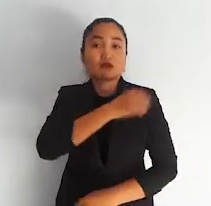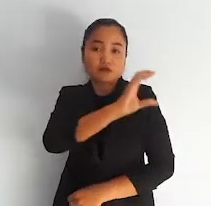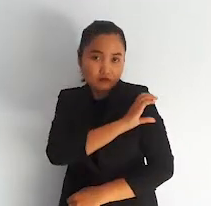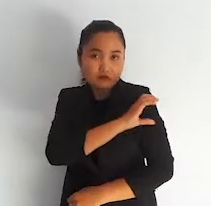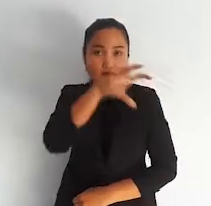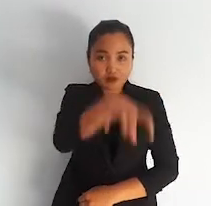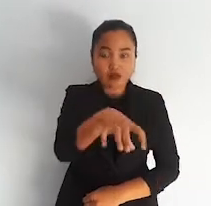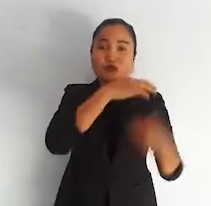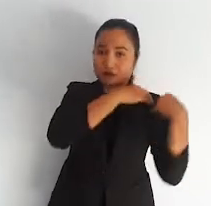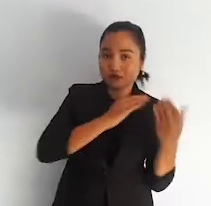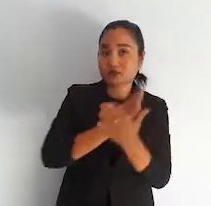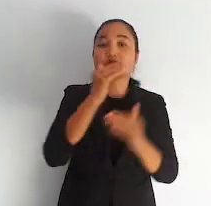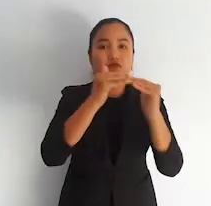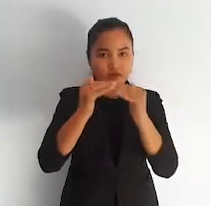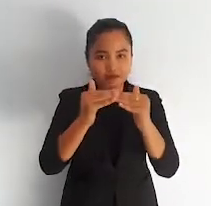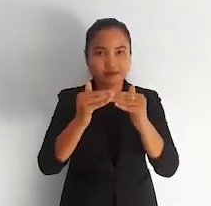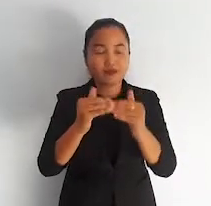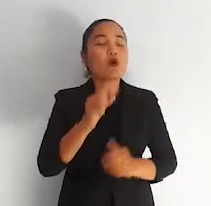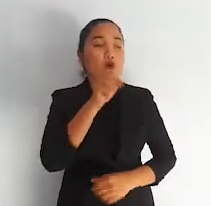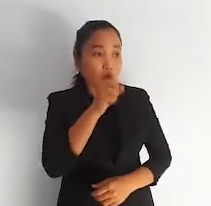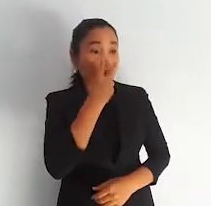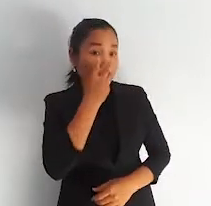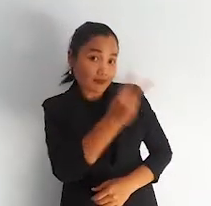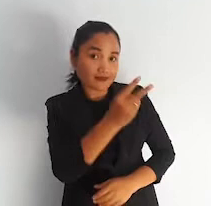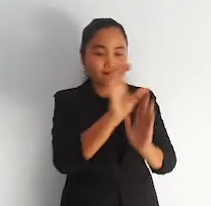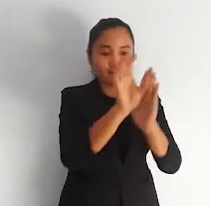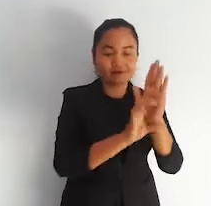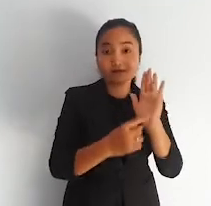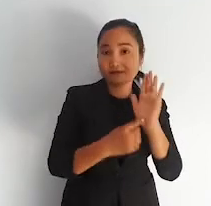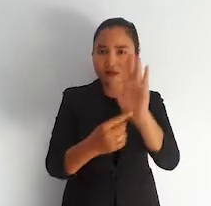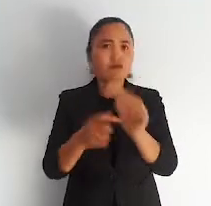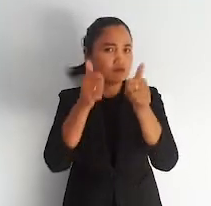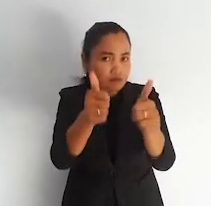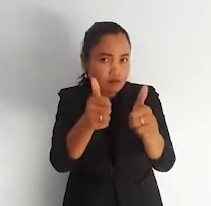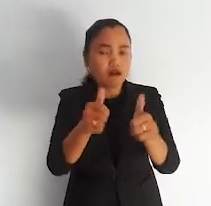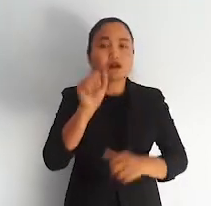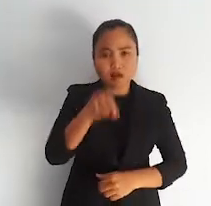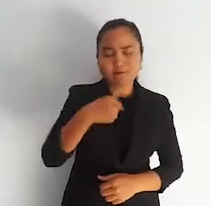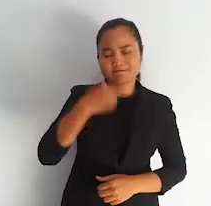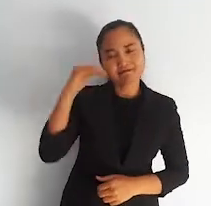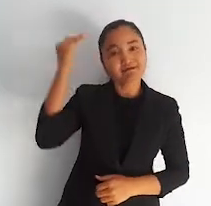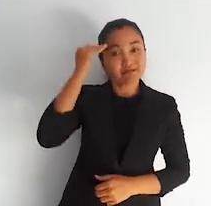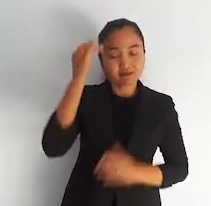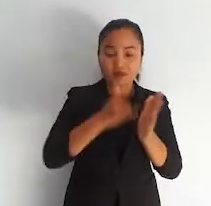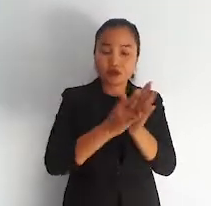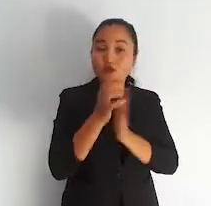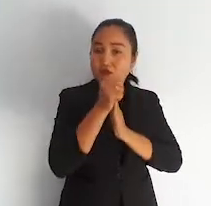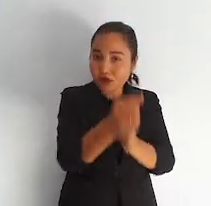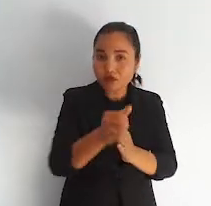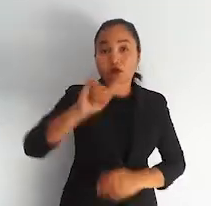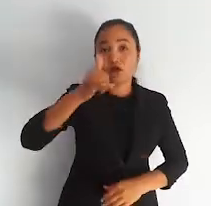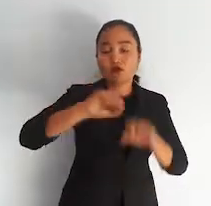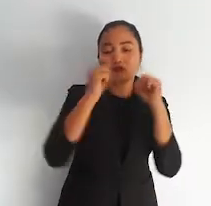ជីវជាតិទទួលបន្ទុកសិទ្ធិមនុស្ស បងខ្ញុំឃើញថាវិធានការក៏ដូចជាគោលការណ៍ដែលបងលើកឡើងហ្នឹងល្អមែនទែនហើយខ្ញុំសង្ឃឹមថារដ្ឋាភិ